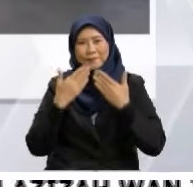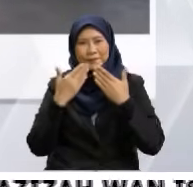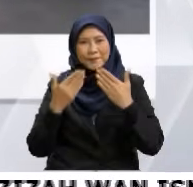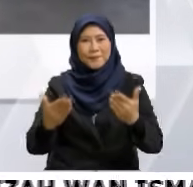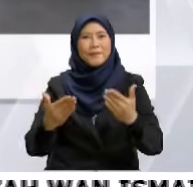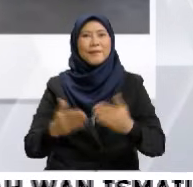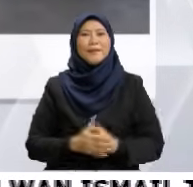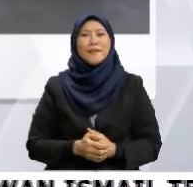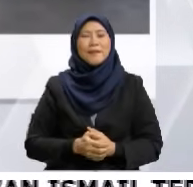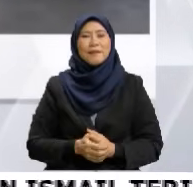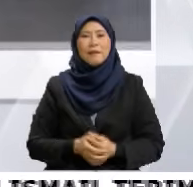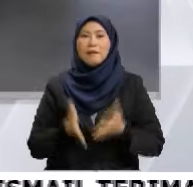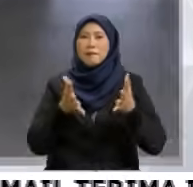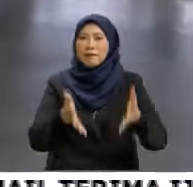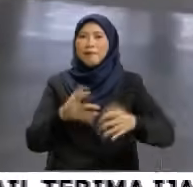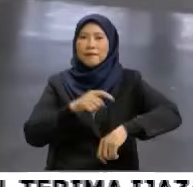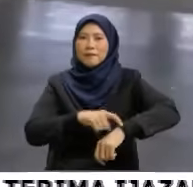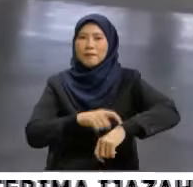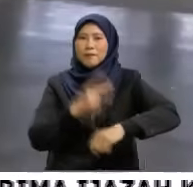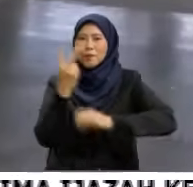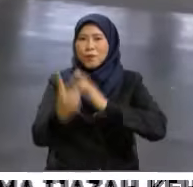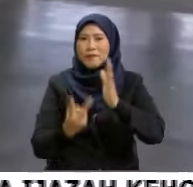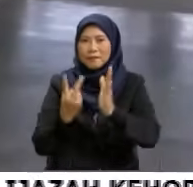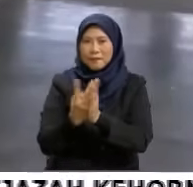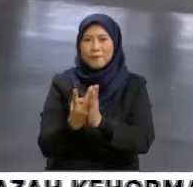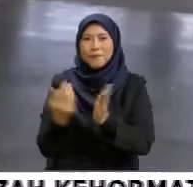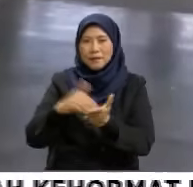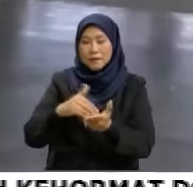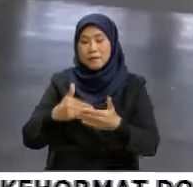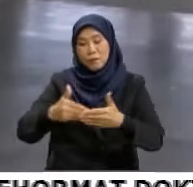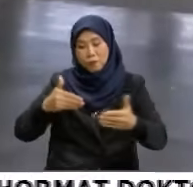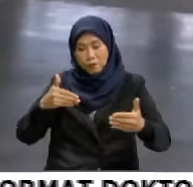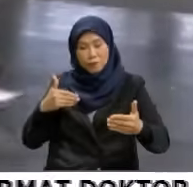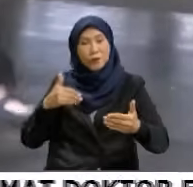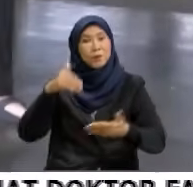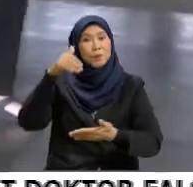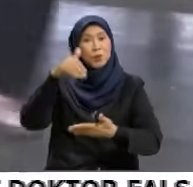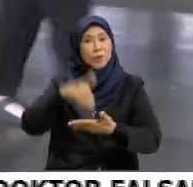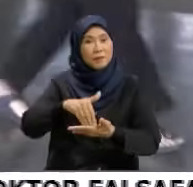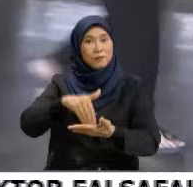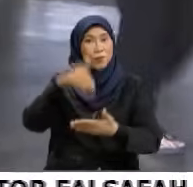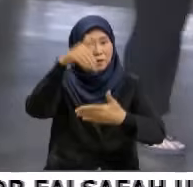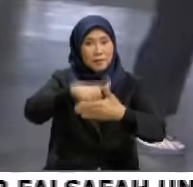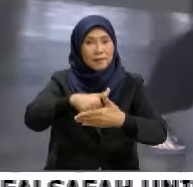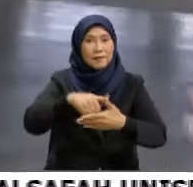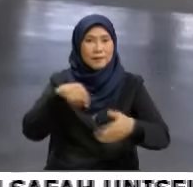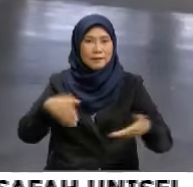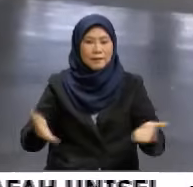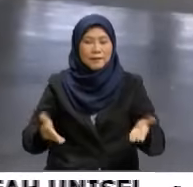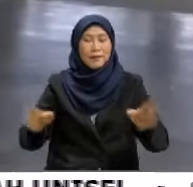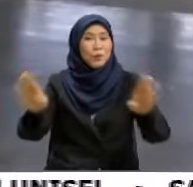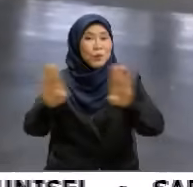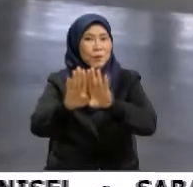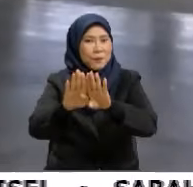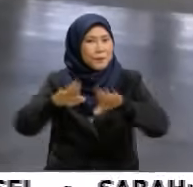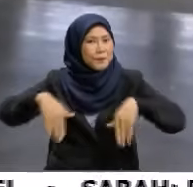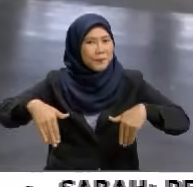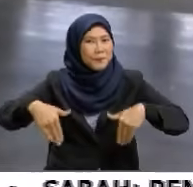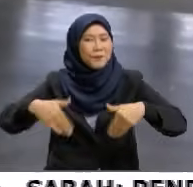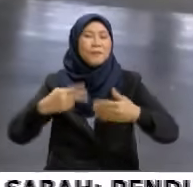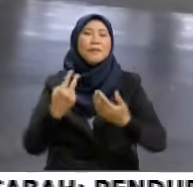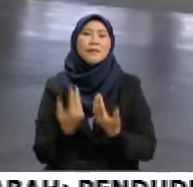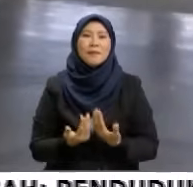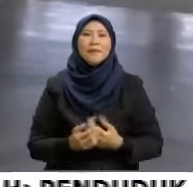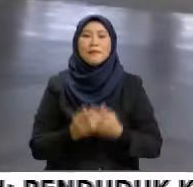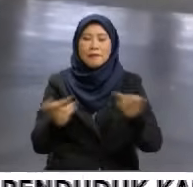Baik, terima kasih. Berbaki 2 jam sahaja lagi sebelum pusat pengundian secara rasminya ditutup